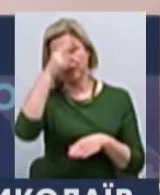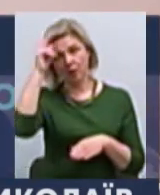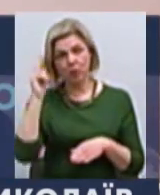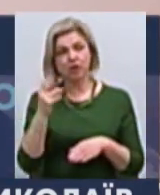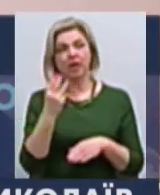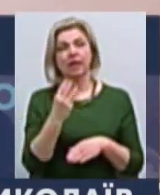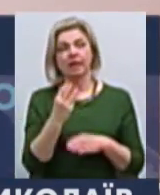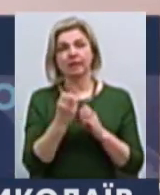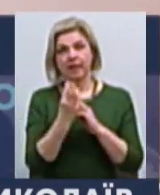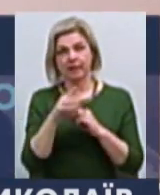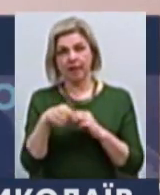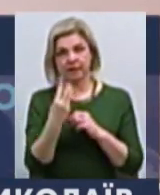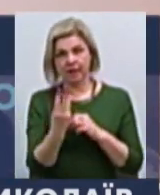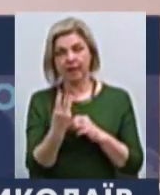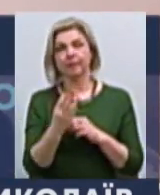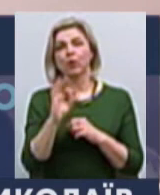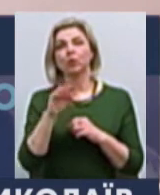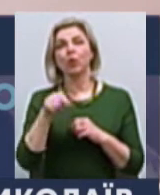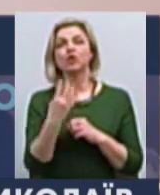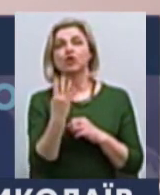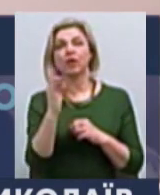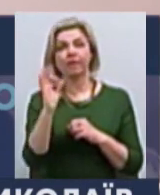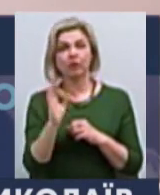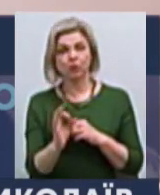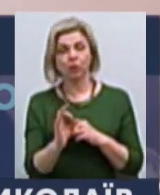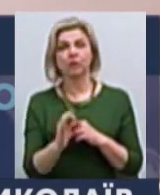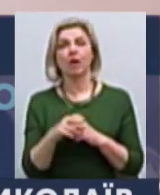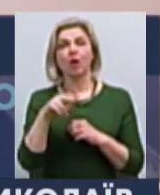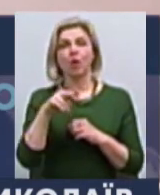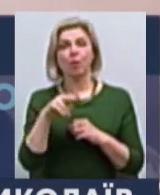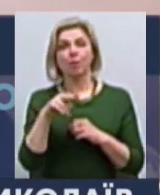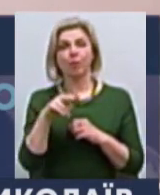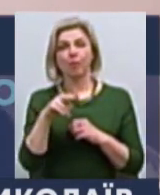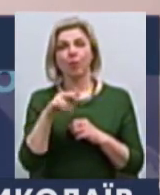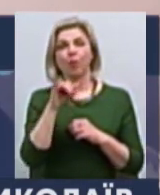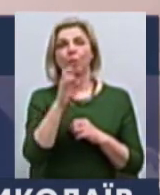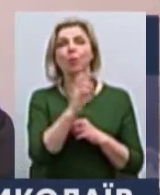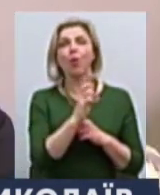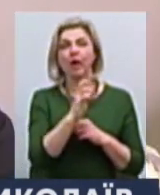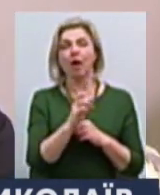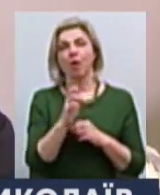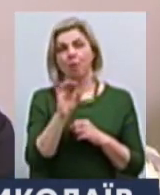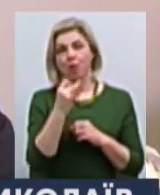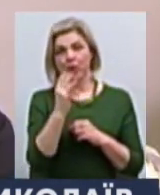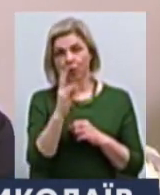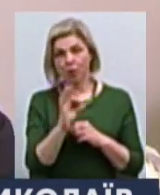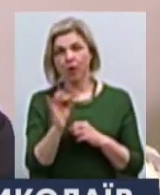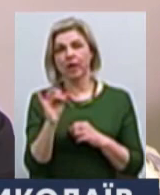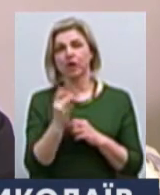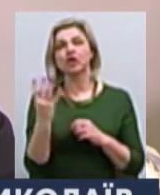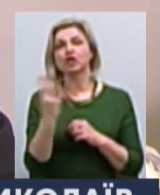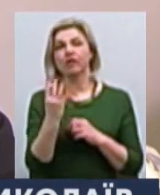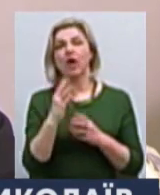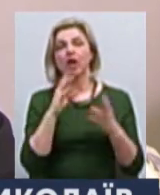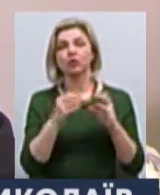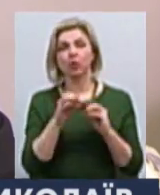13,3, це 0,4%, похибка у Юрія Бойка теж 0,7%, а четвертий результат